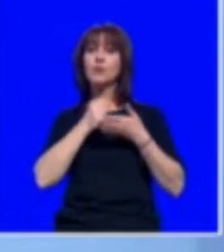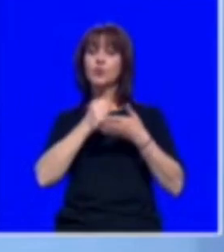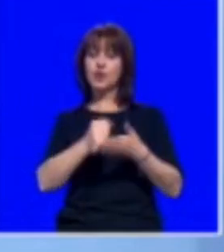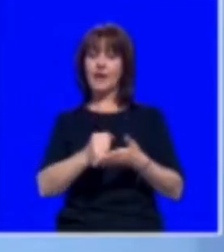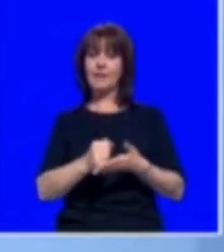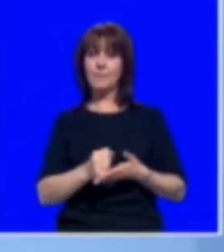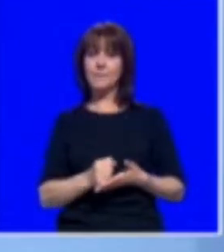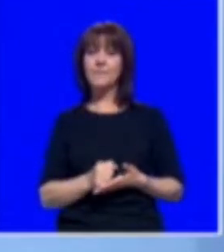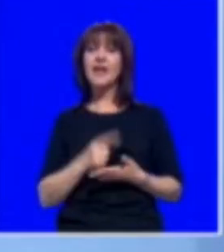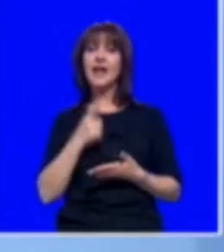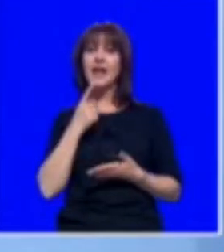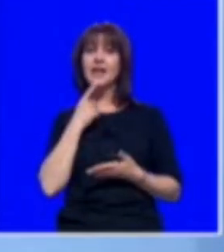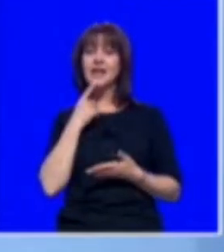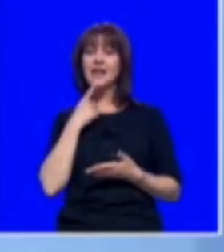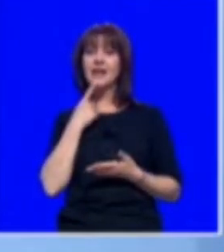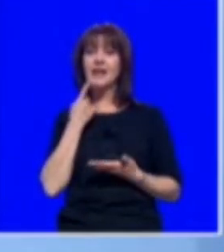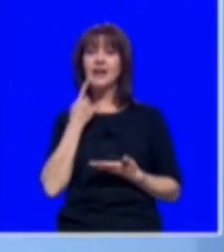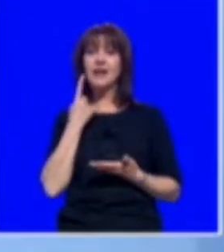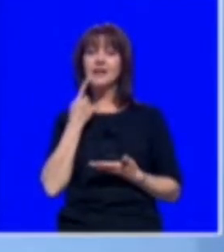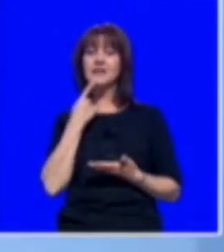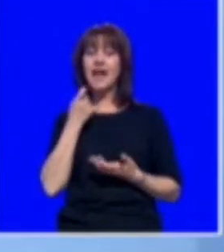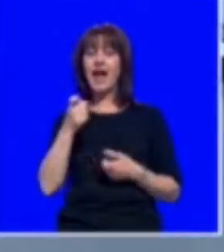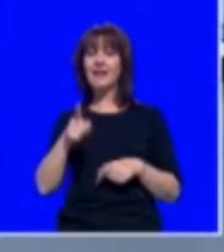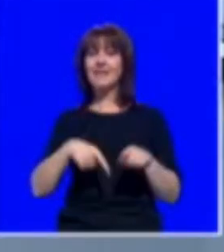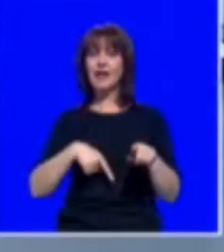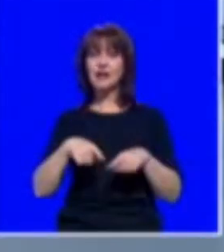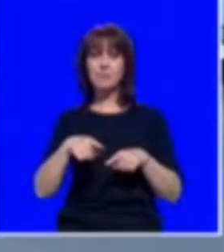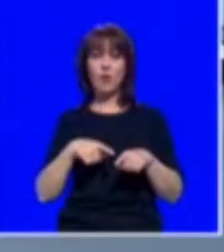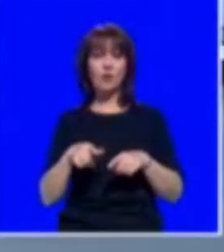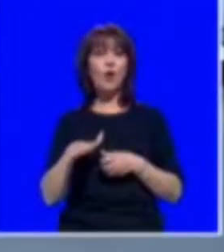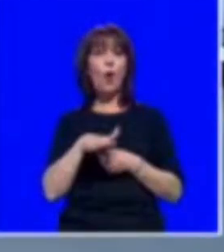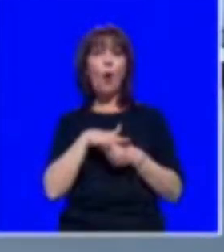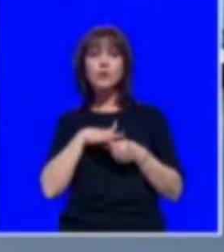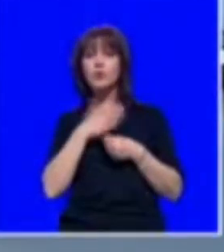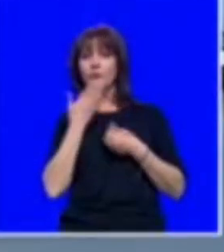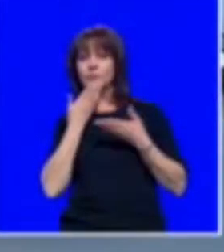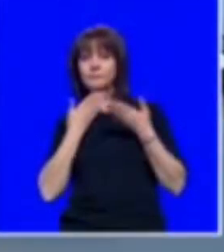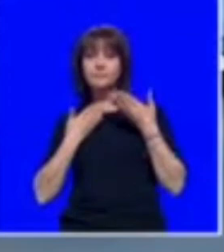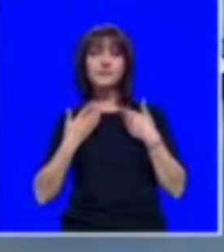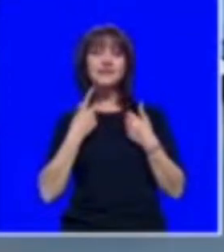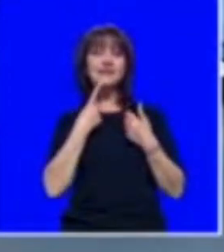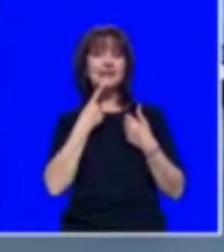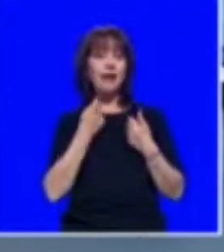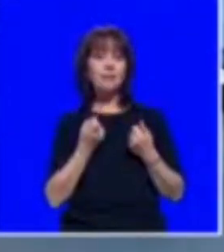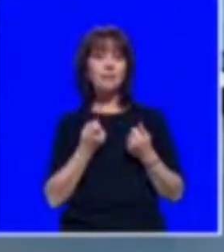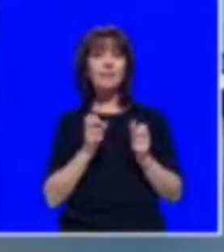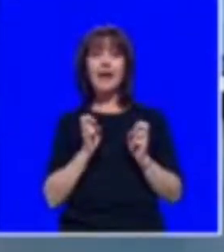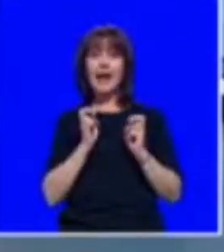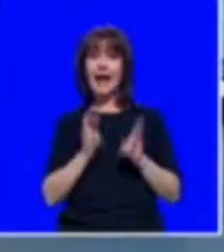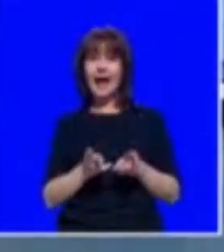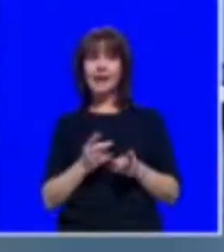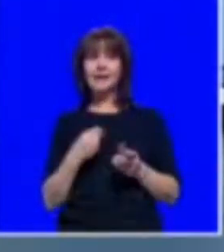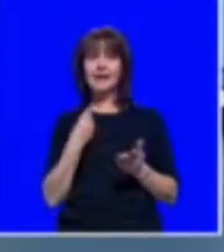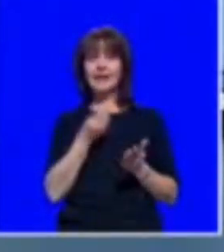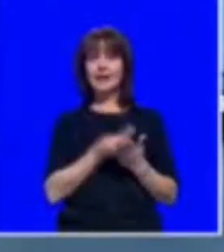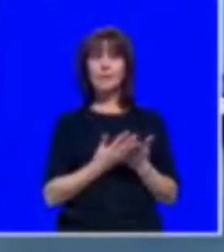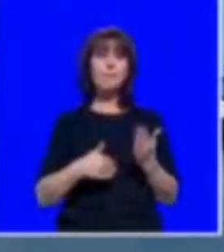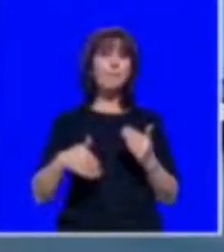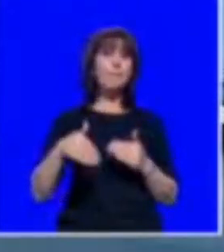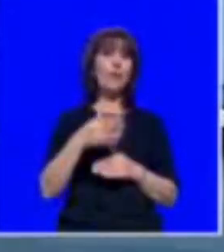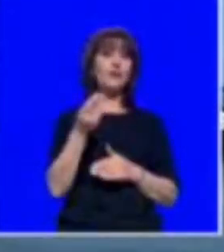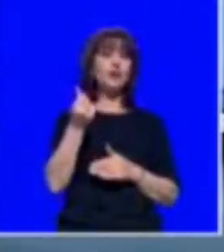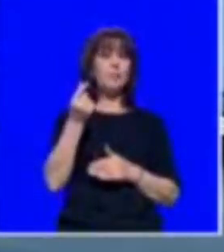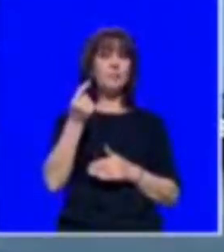икономическата рамка за транспорта, основните дебати бяха за това как да дадем повече пари